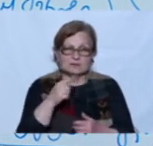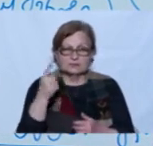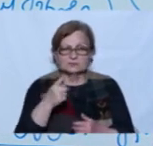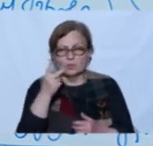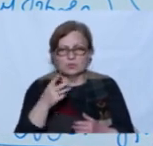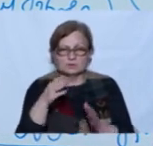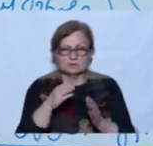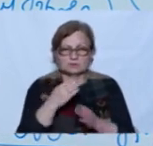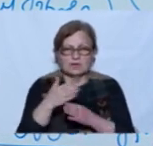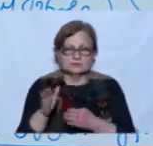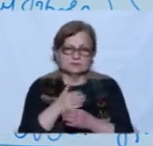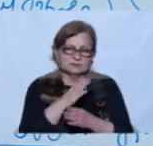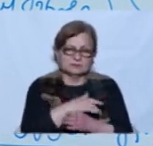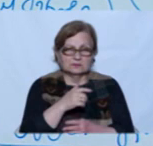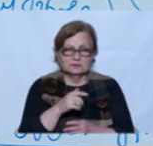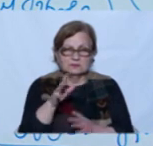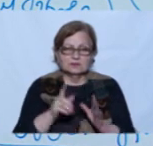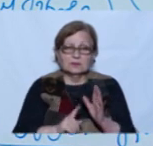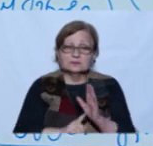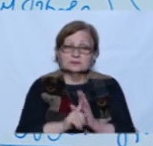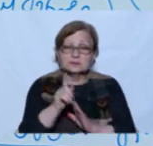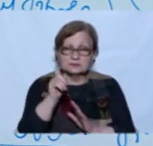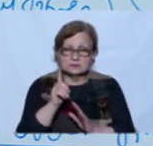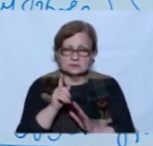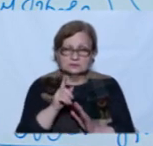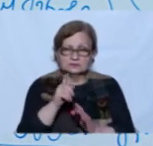თითოეული ნაწილის დასაწყისში მას გამოაქვს